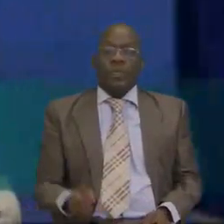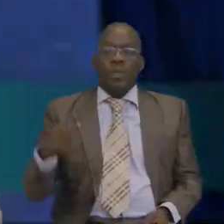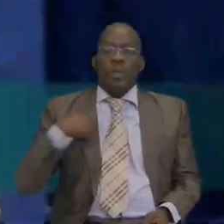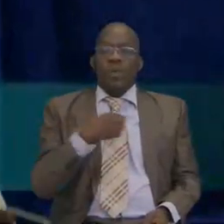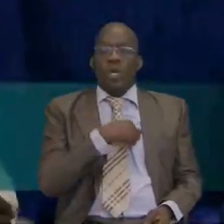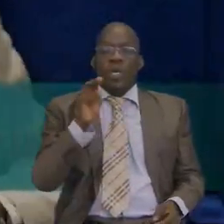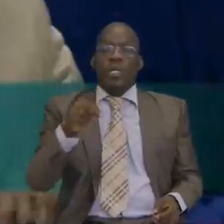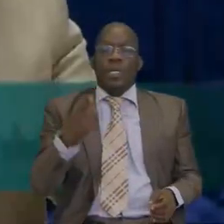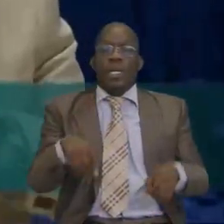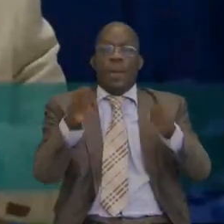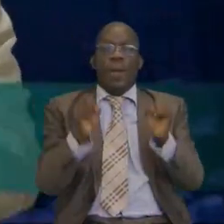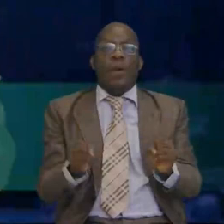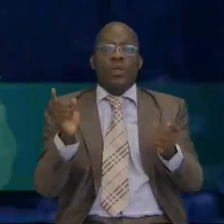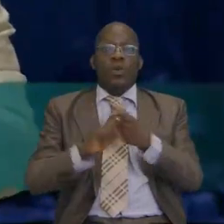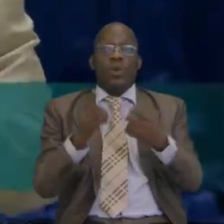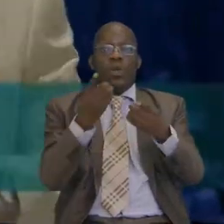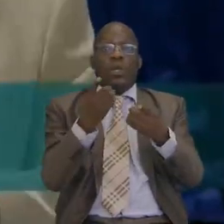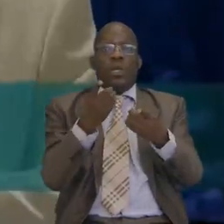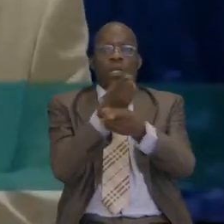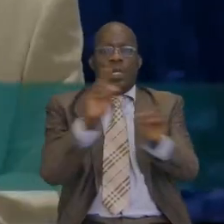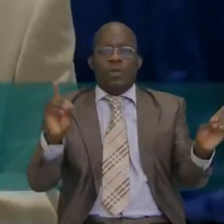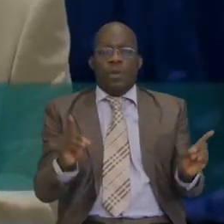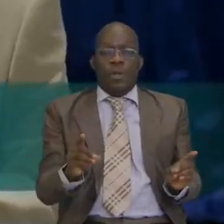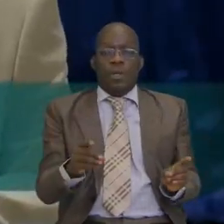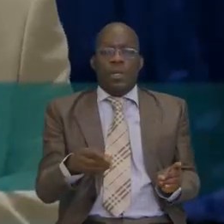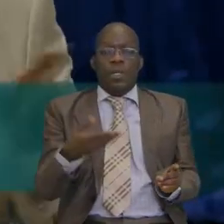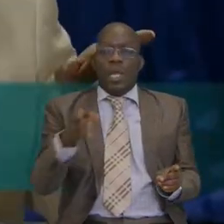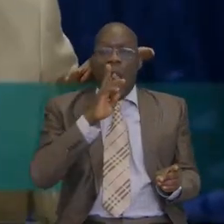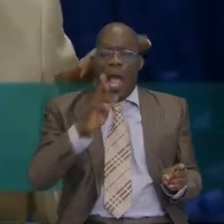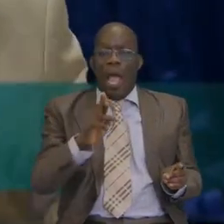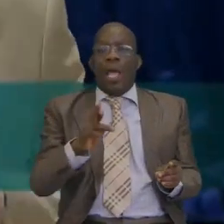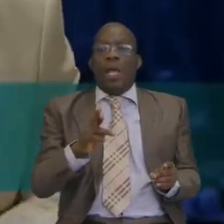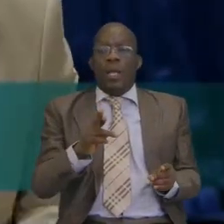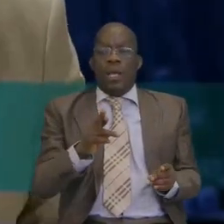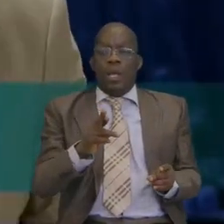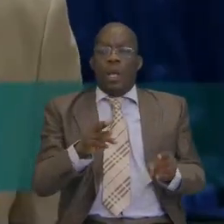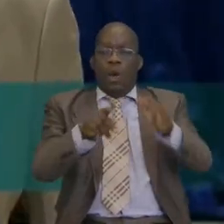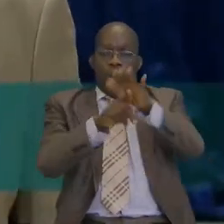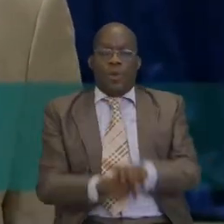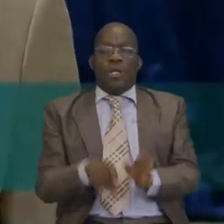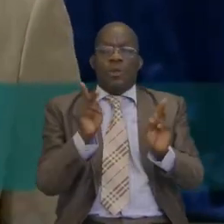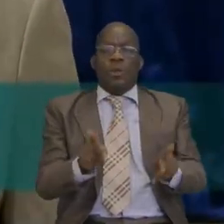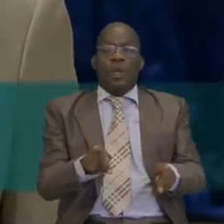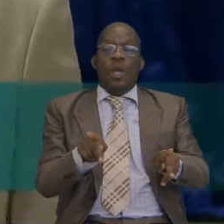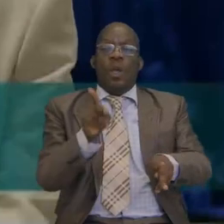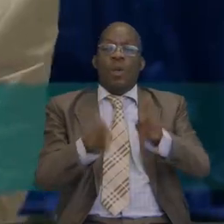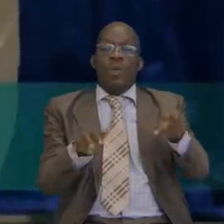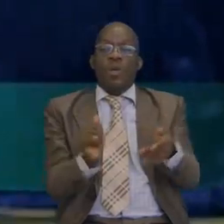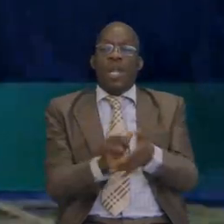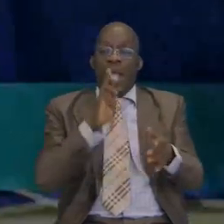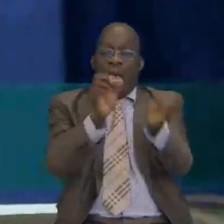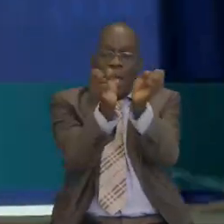Nous avons besoin de la puissance pour délivrer. Il y a des gens opprimés. Il y a des gens qui